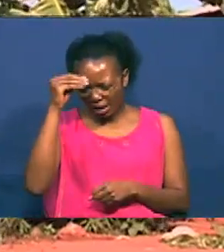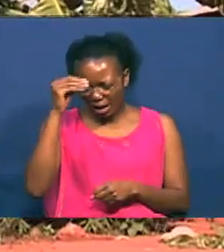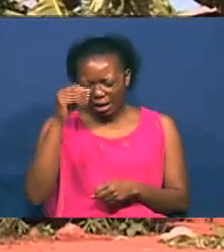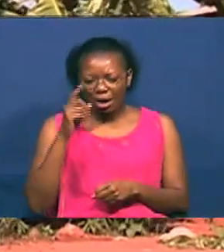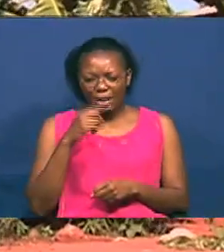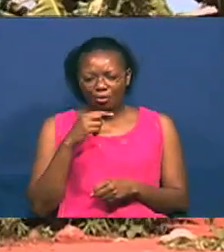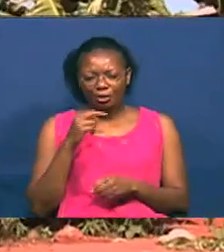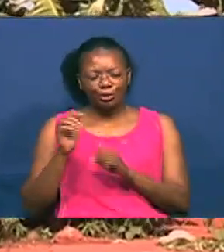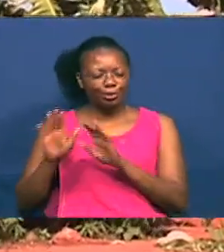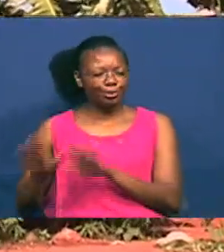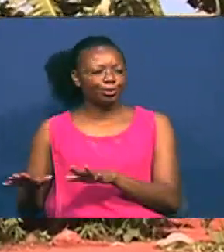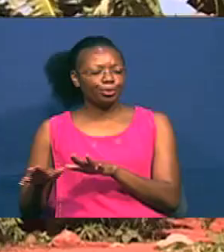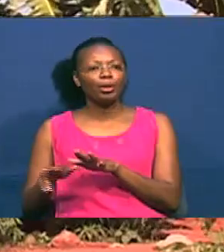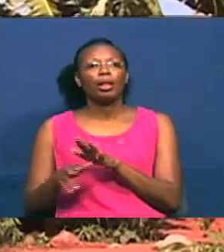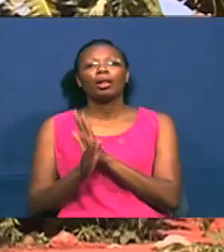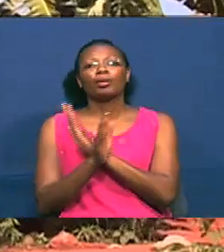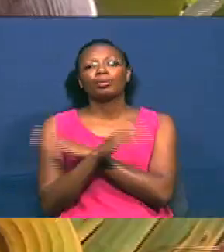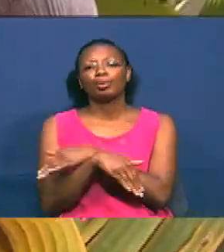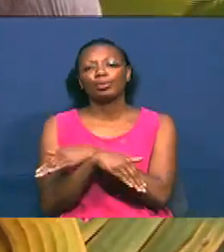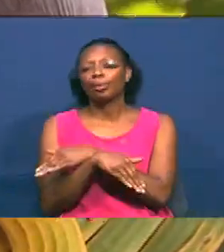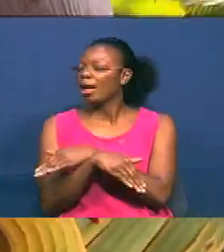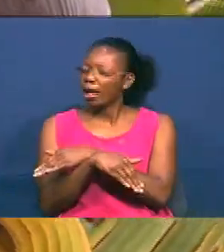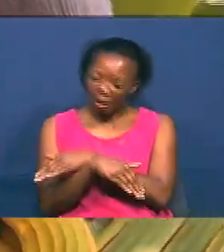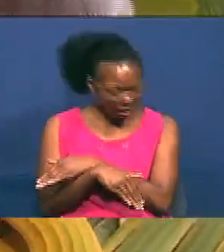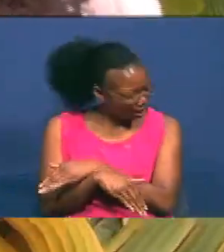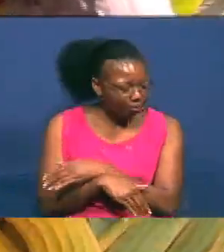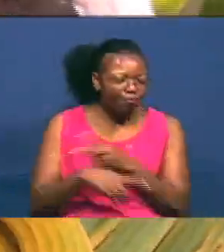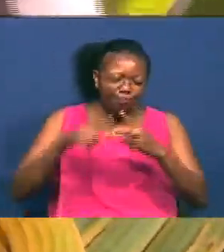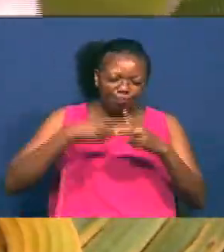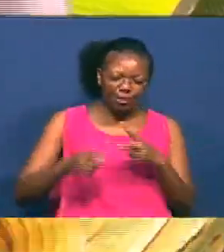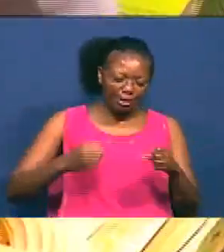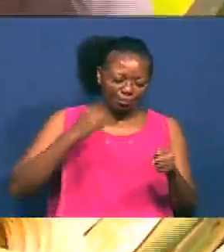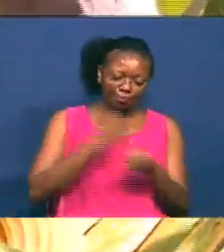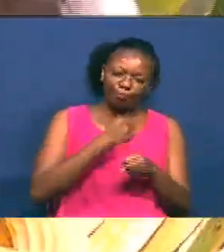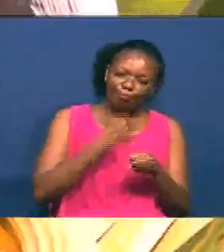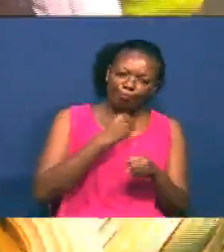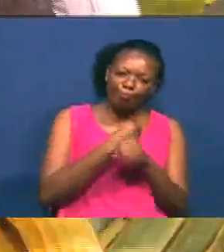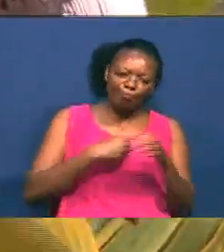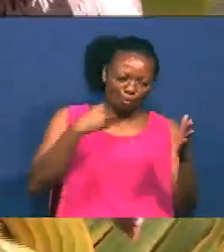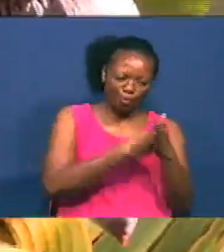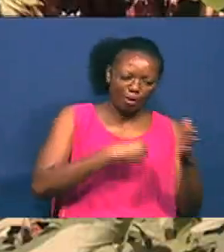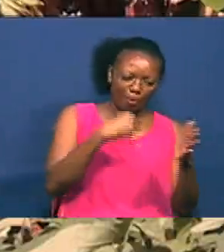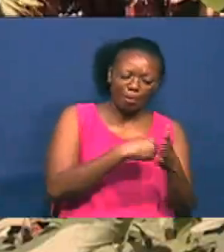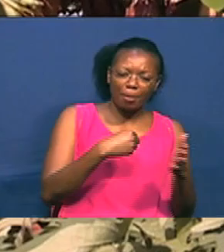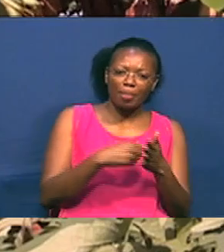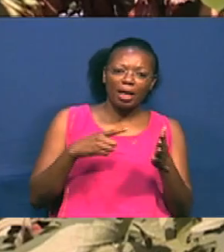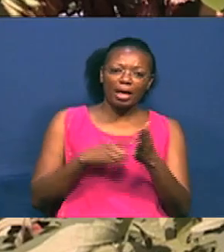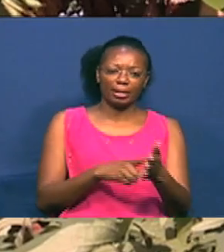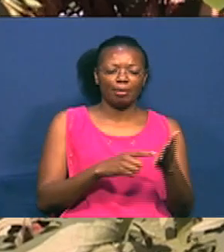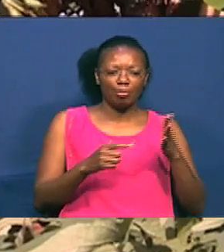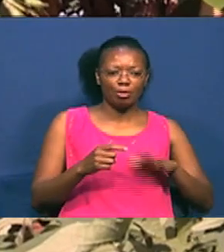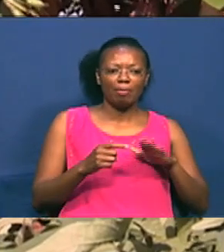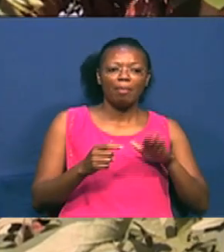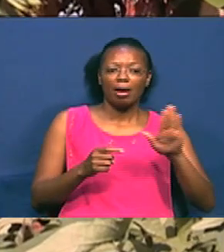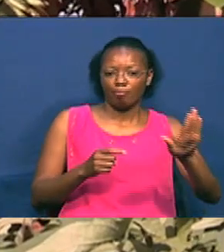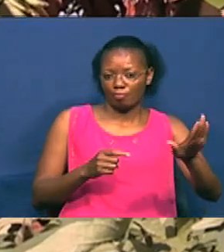wao hawakusita bali walijikakamua kutumia yale mafunzo na kuwa wakulima bora zaidi. Lucy naye baada ya